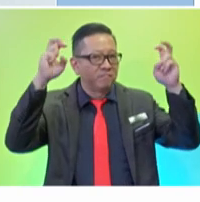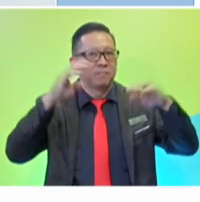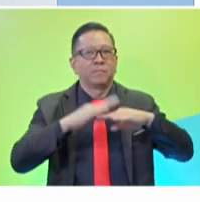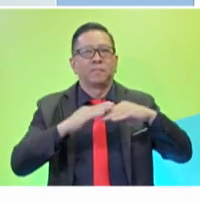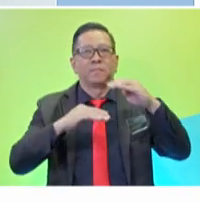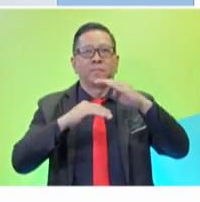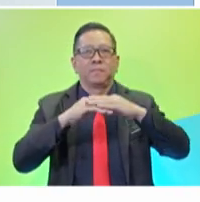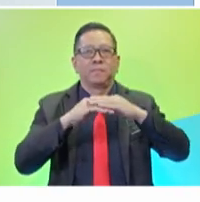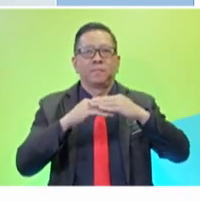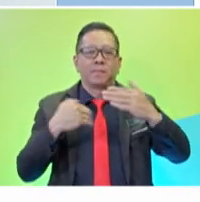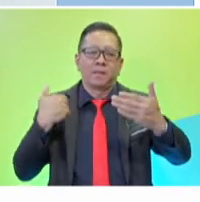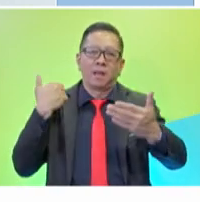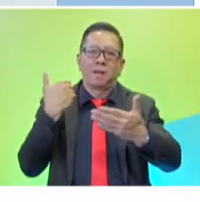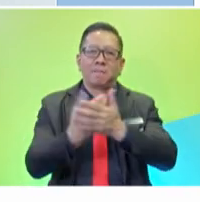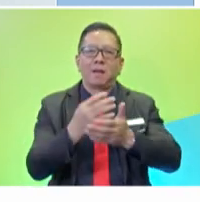sampai